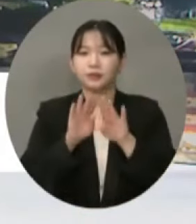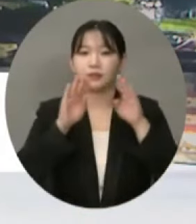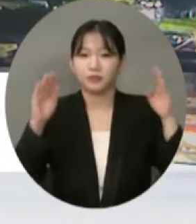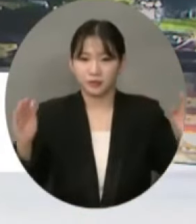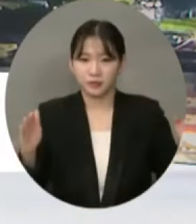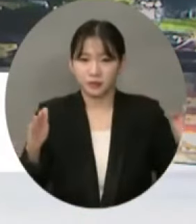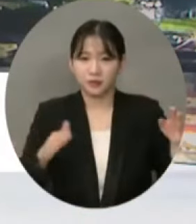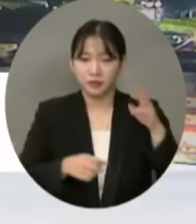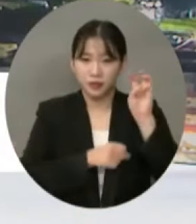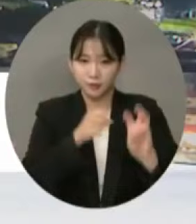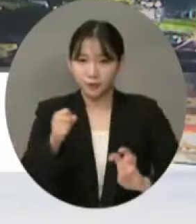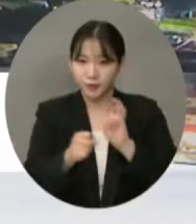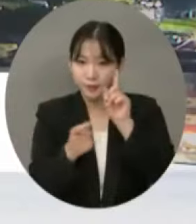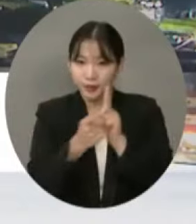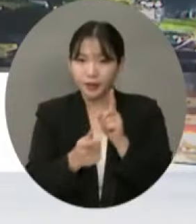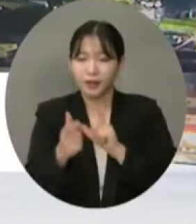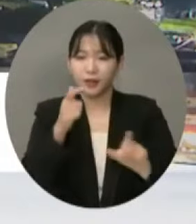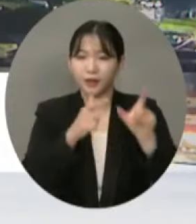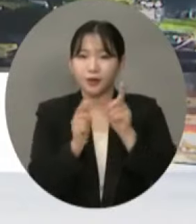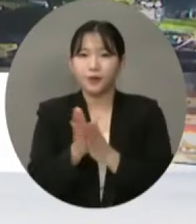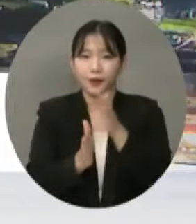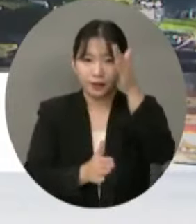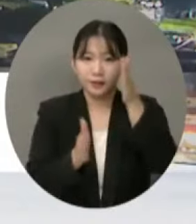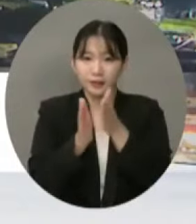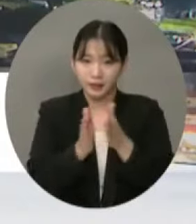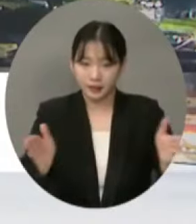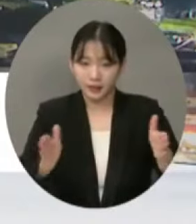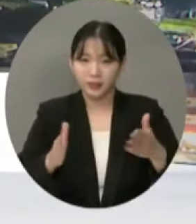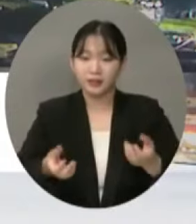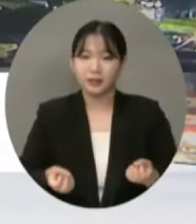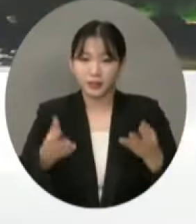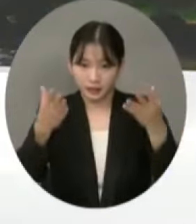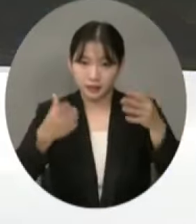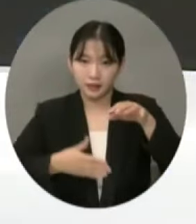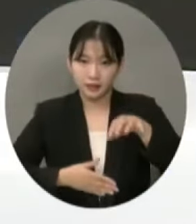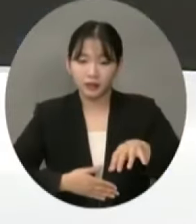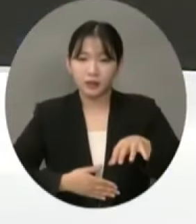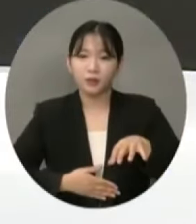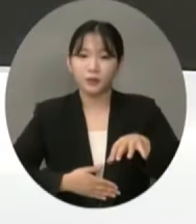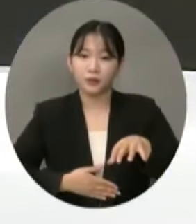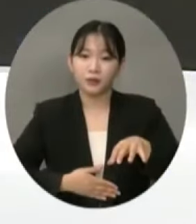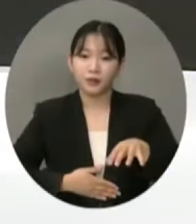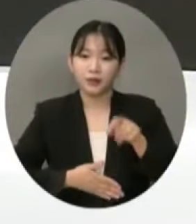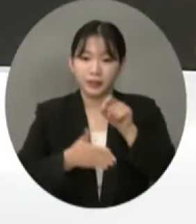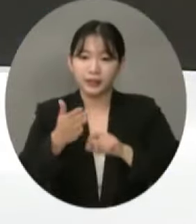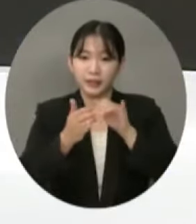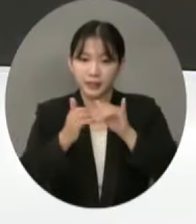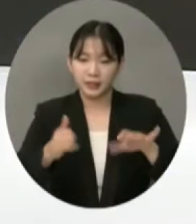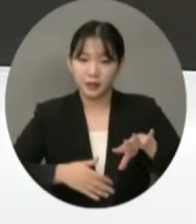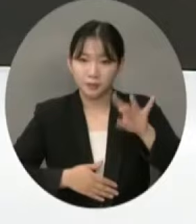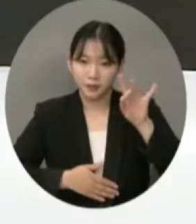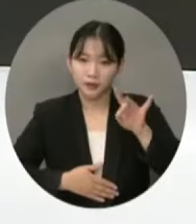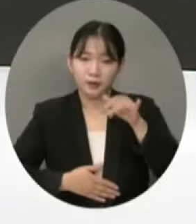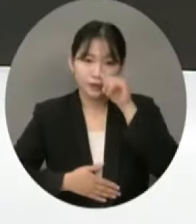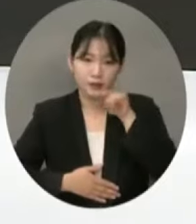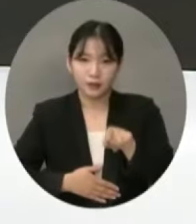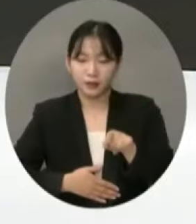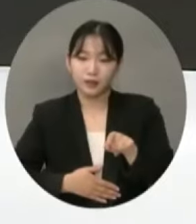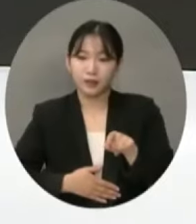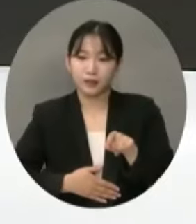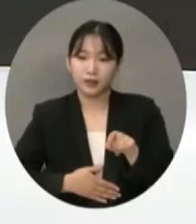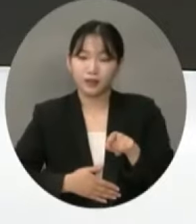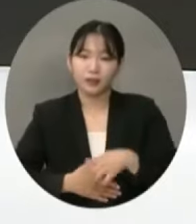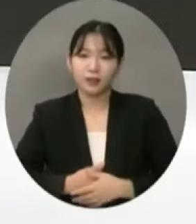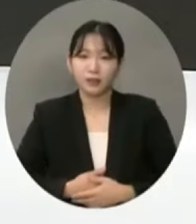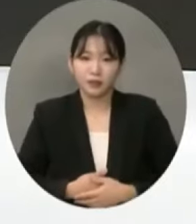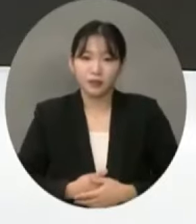개막했습니다. 30주년을 맞아 화려하게 막을 올린 국제 남도 음식 문화 큰잔치 행사 현장에 지금 취재 기자가 나가 있습니다.